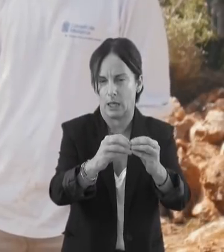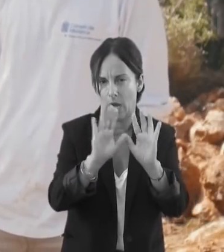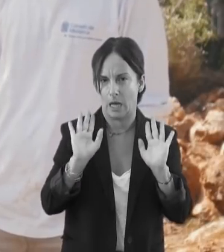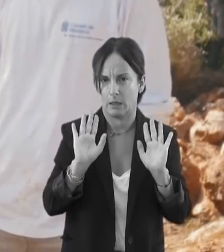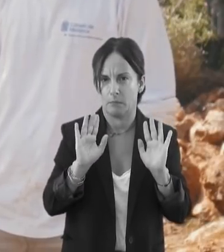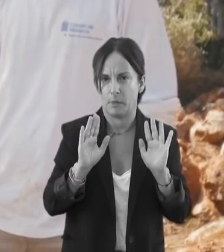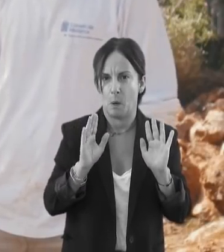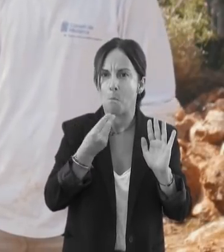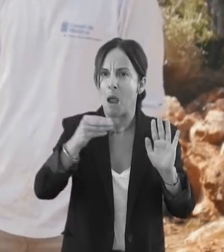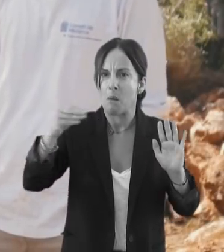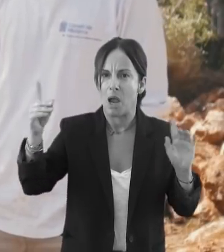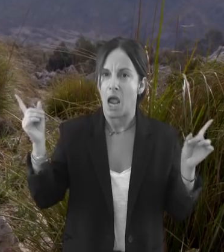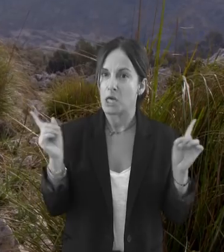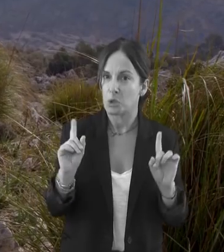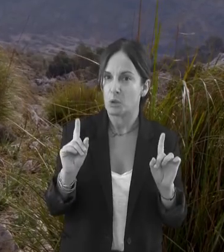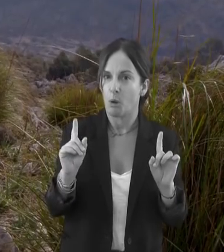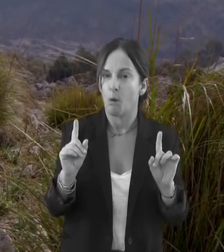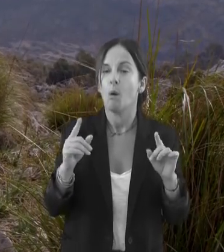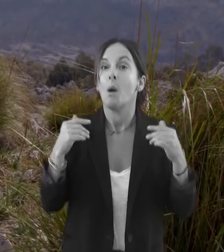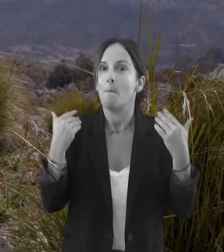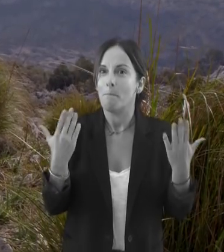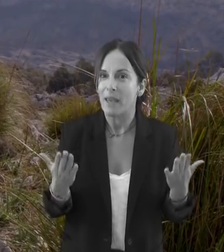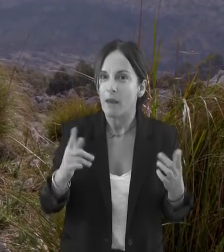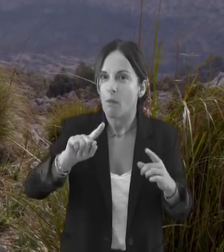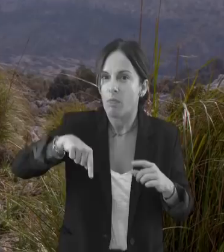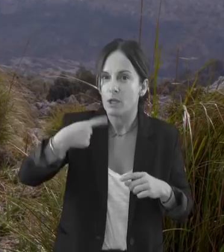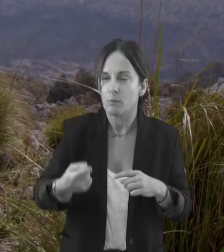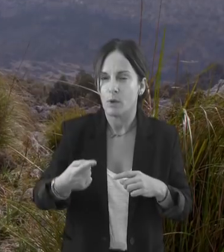dir, és una feina perpètua que dura molts anys i molt, molt.